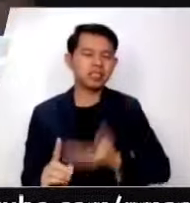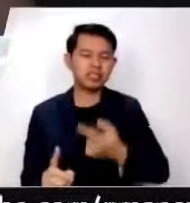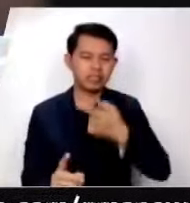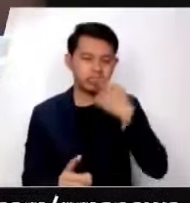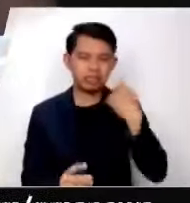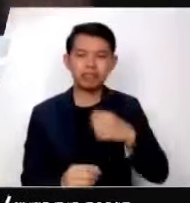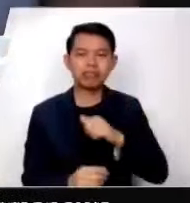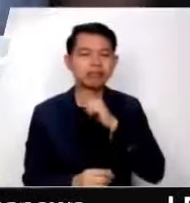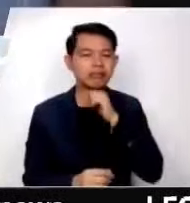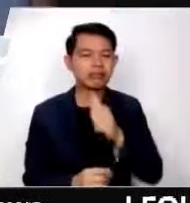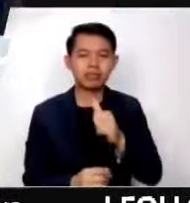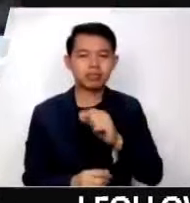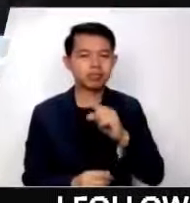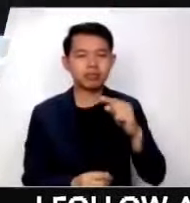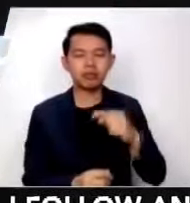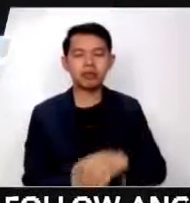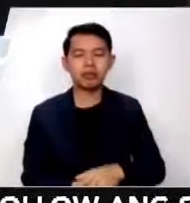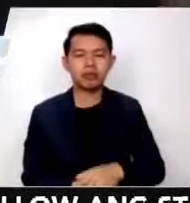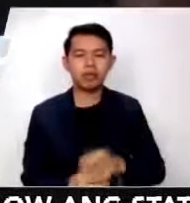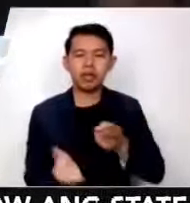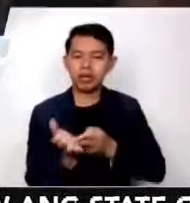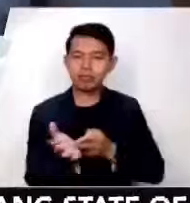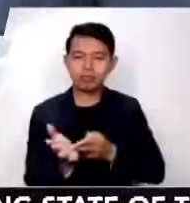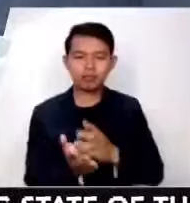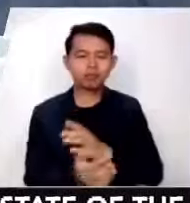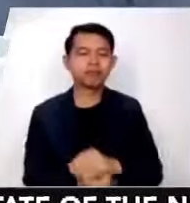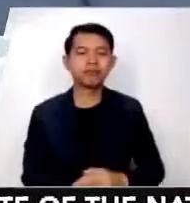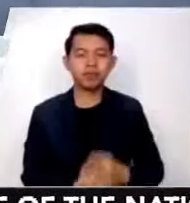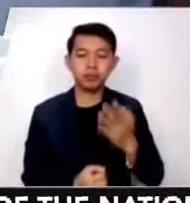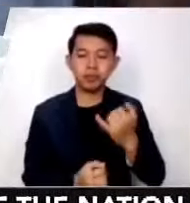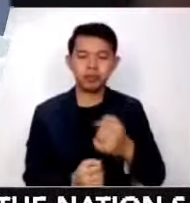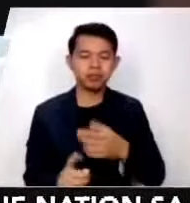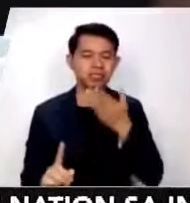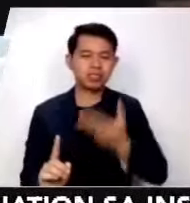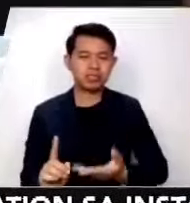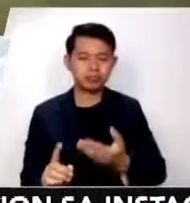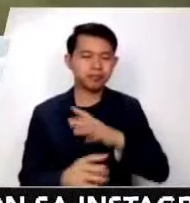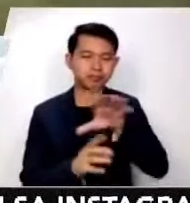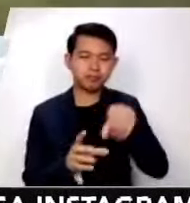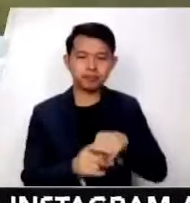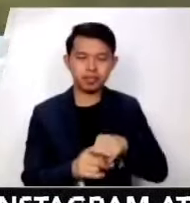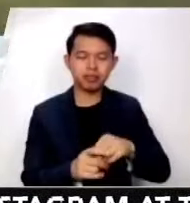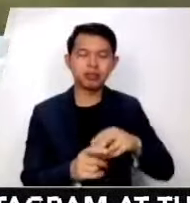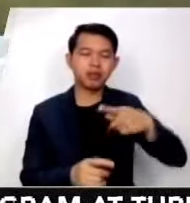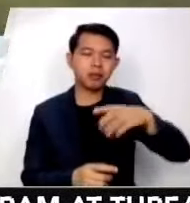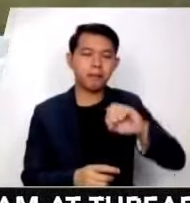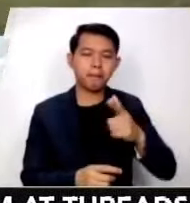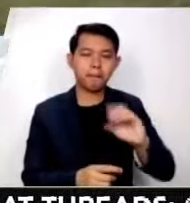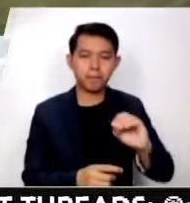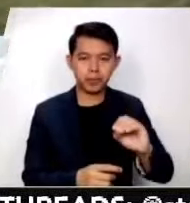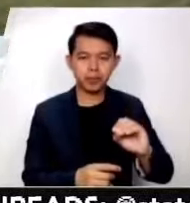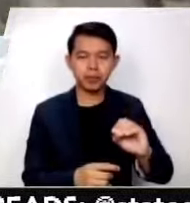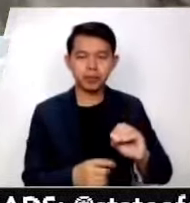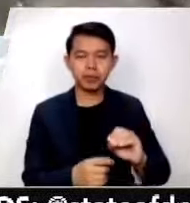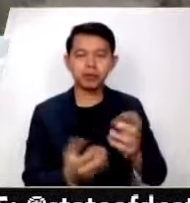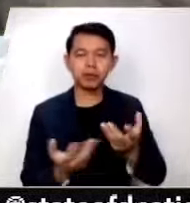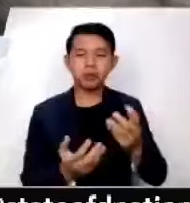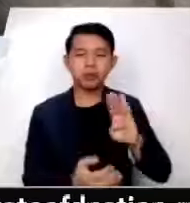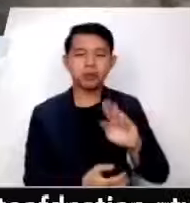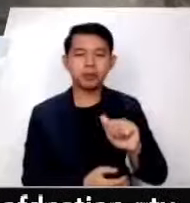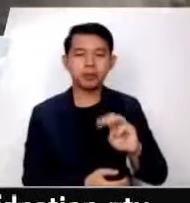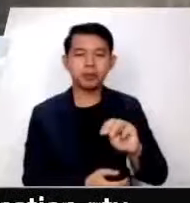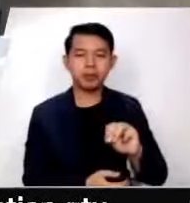duty, at serious dishonesty dahil sa pagkakadawit ni Go sa illegal na operasyon ng Pogo sa Banban. Hindi na makukuha